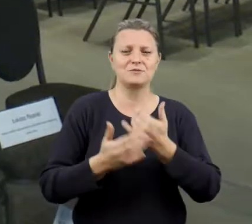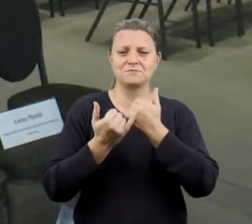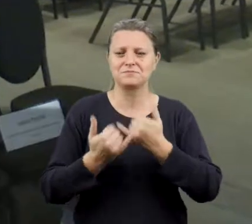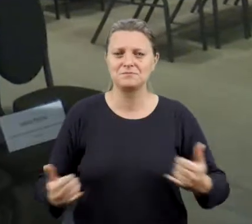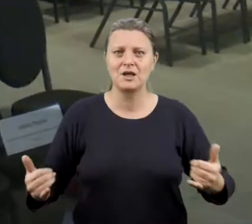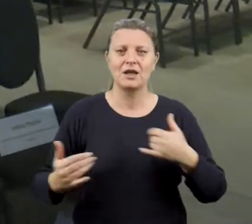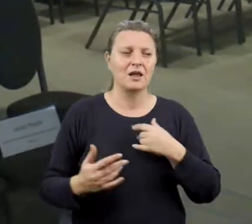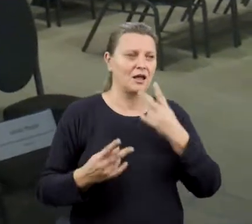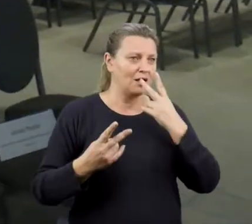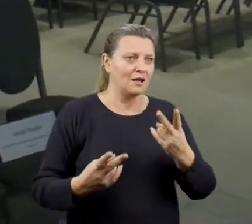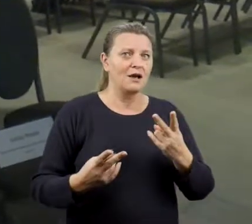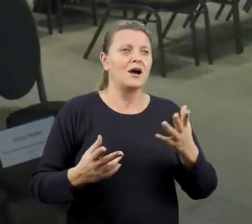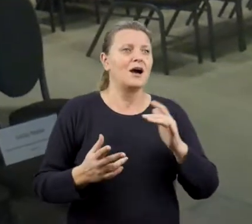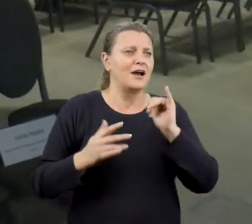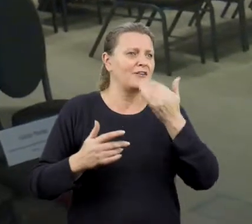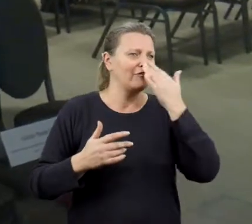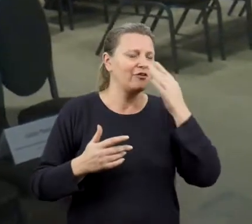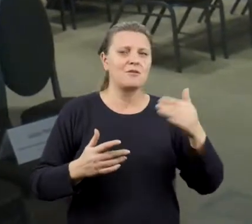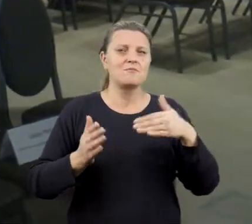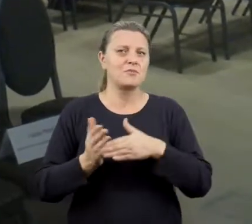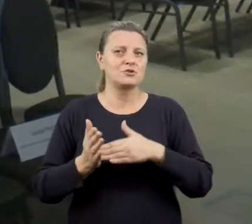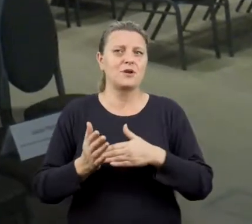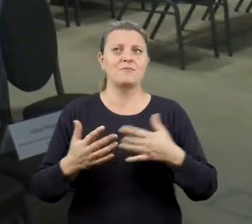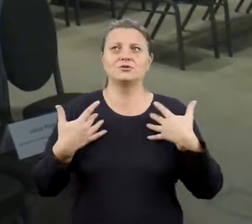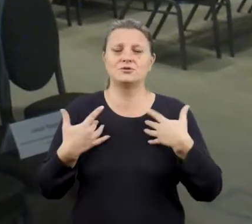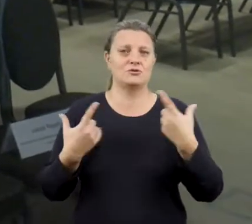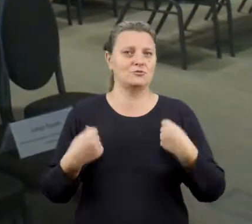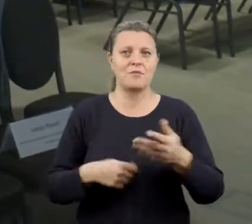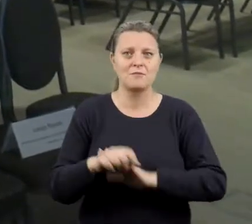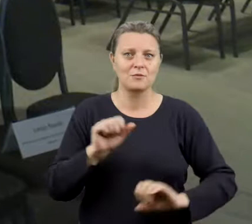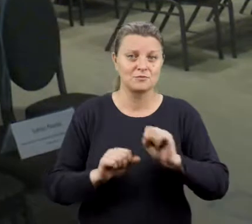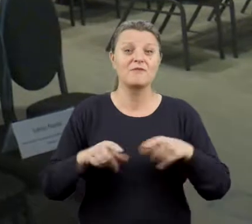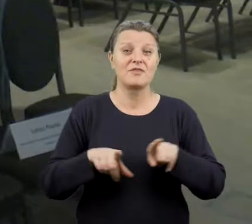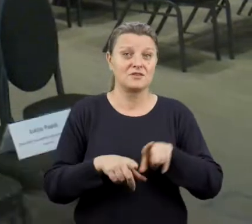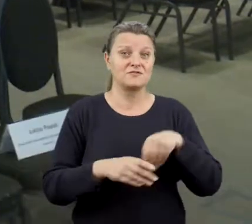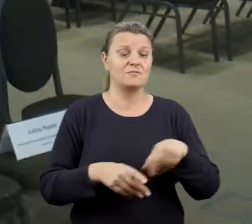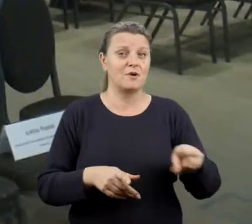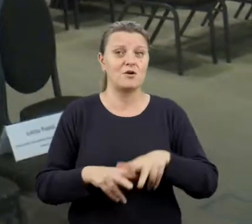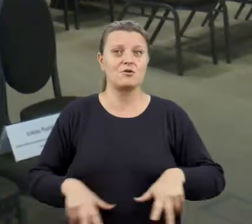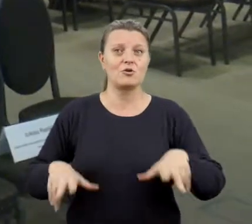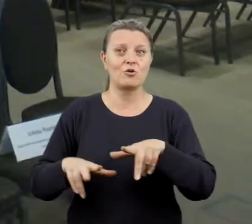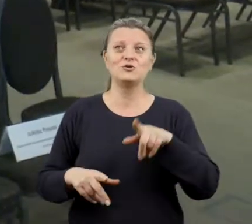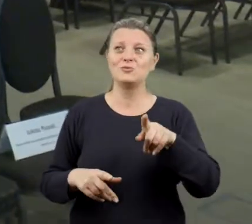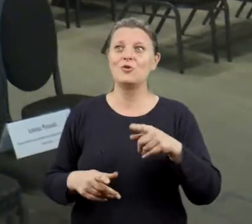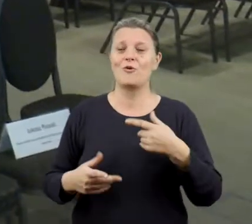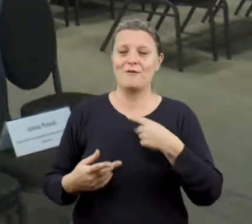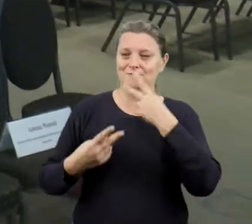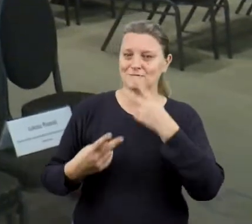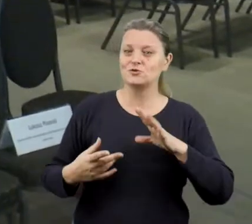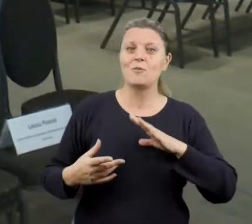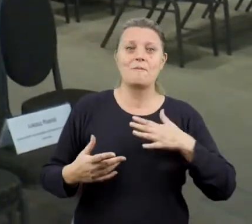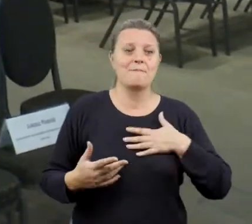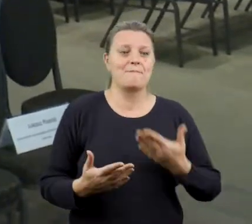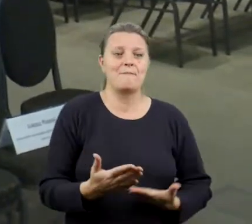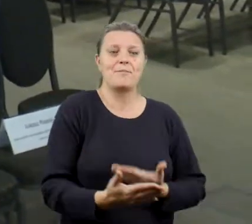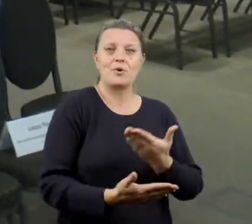i zderzanie się z potrzebami, z życiem osób niepełnosprawnych i ich rodzin powoduje, że to,